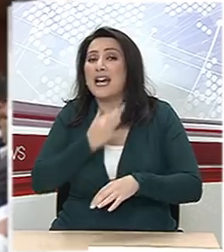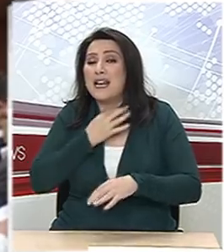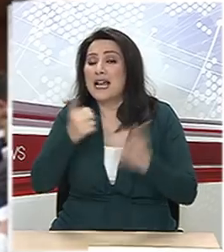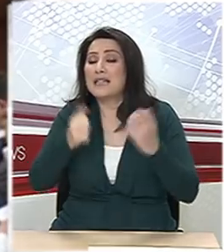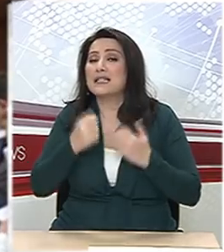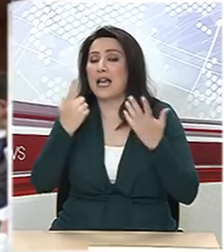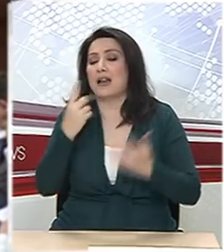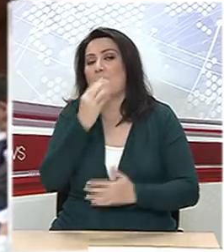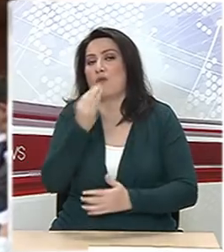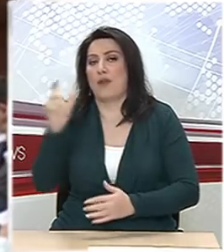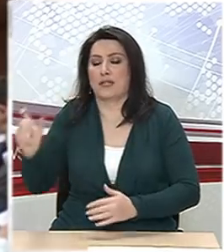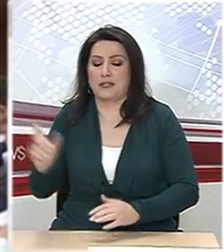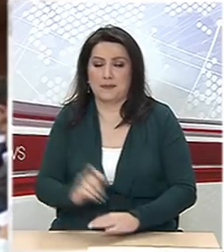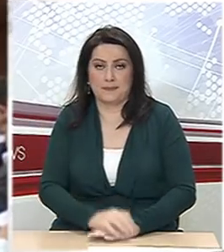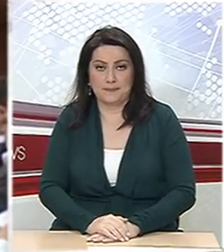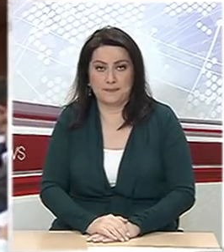61 βουλευτές.